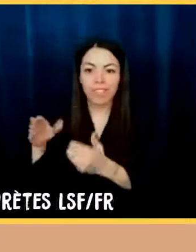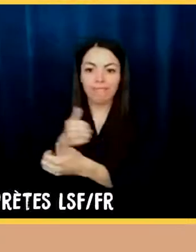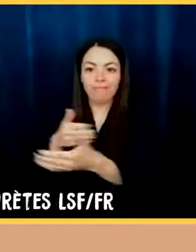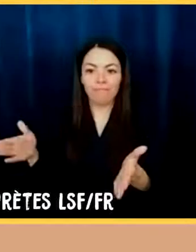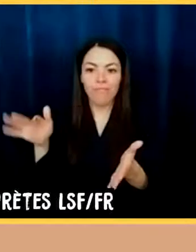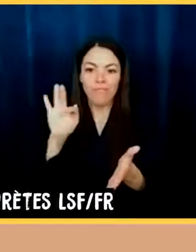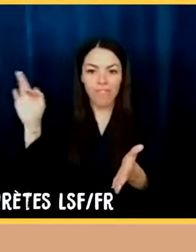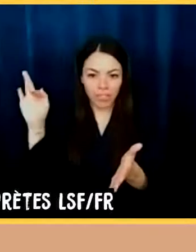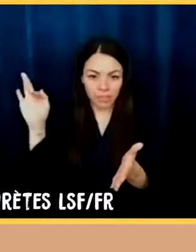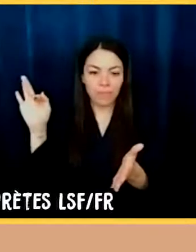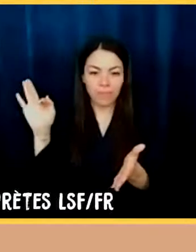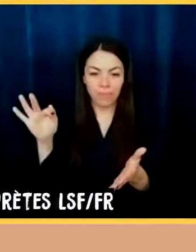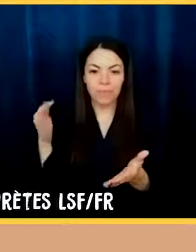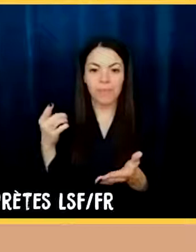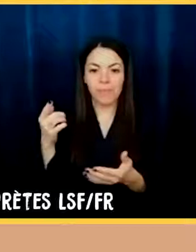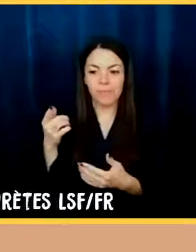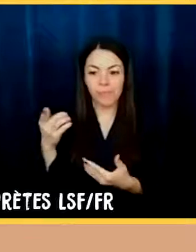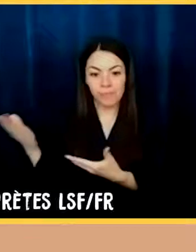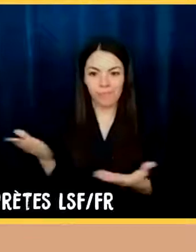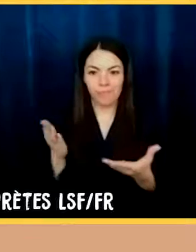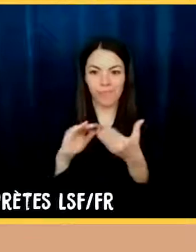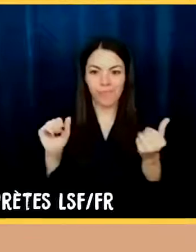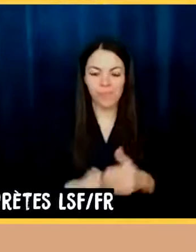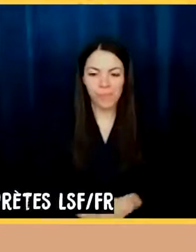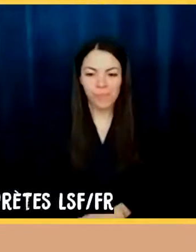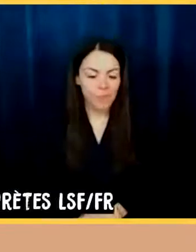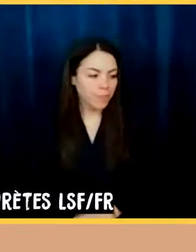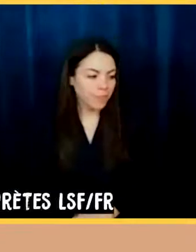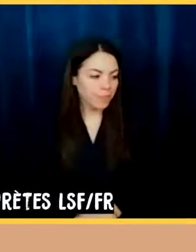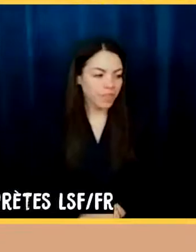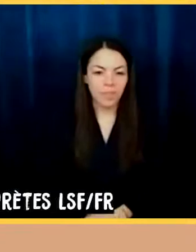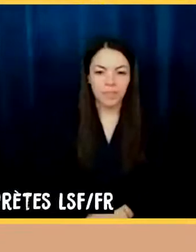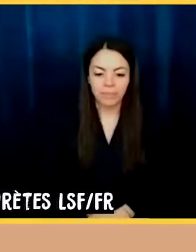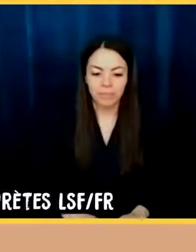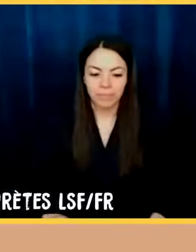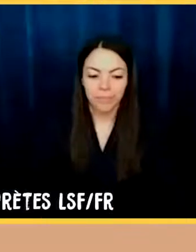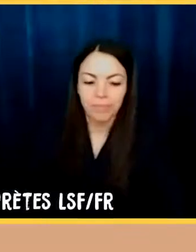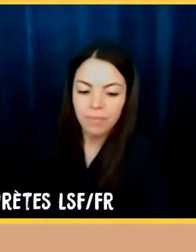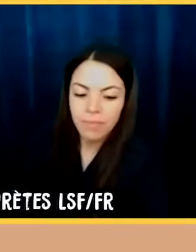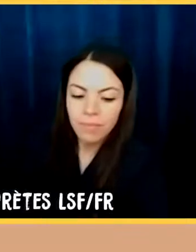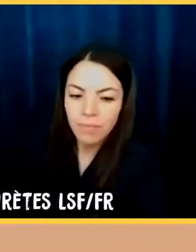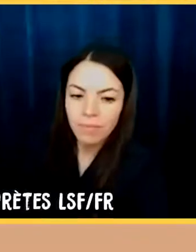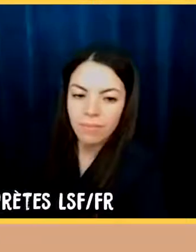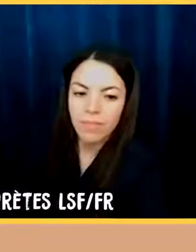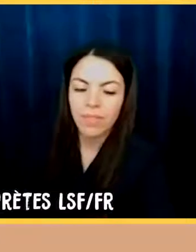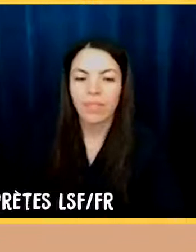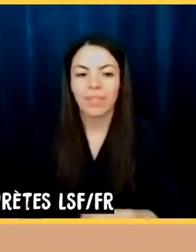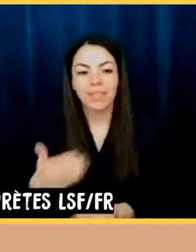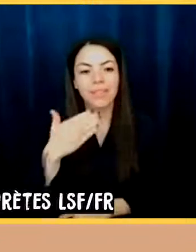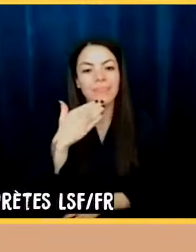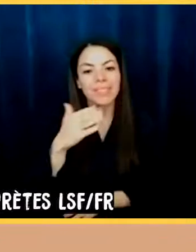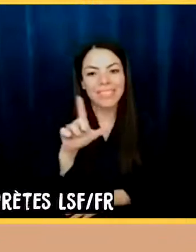l'invisibilisation dans tous nos espaces ». La parole est à toi. Merci beaucoup, Lydia. Merci à Leïla et à Zina pour